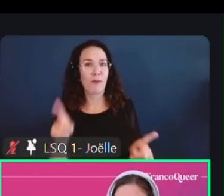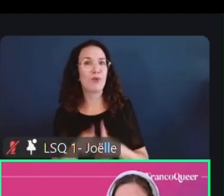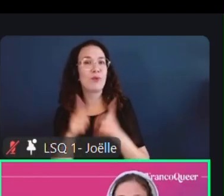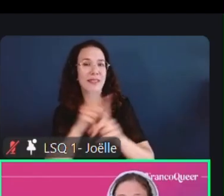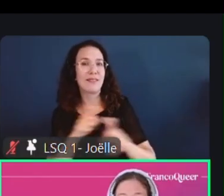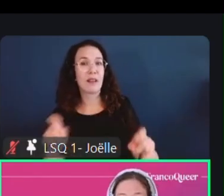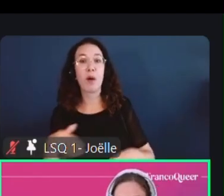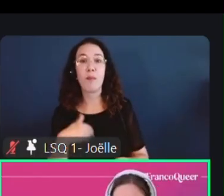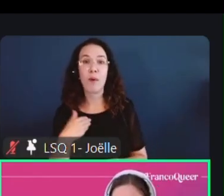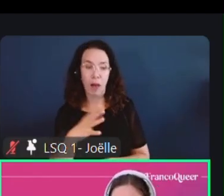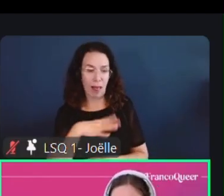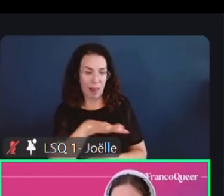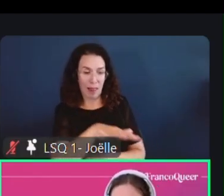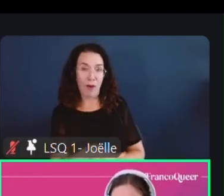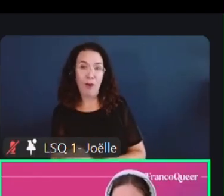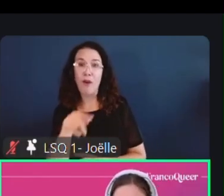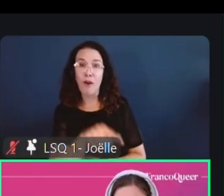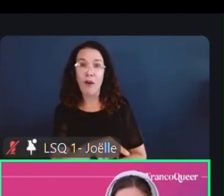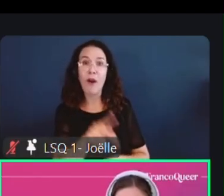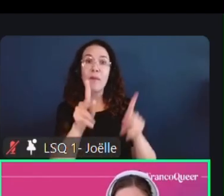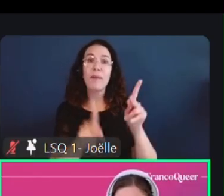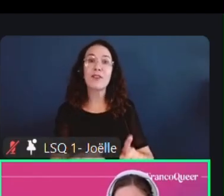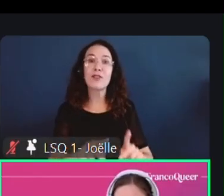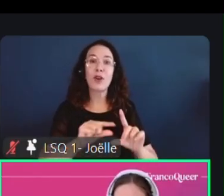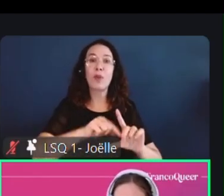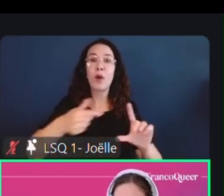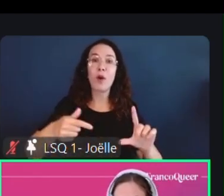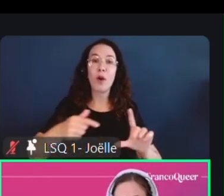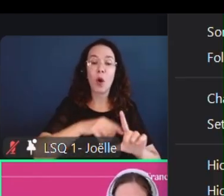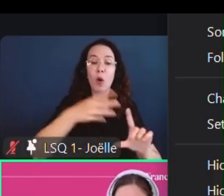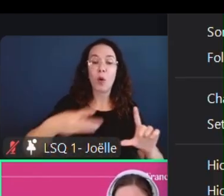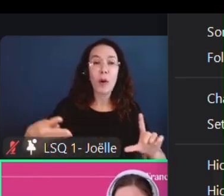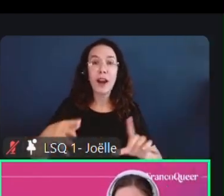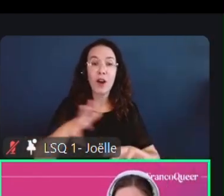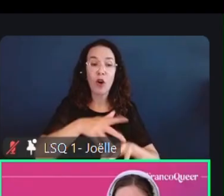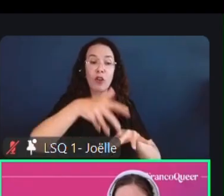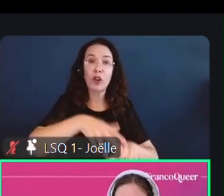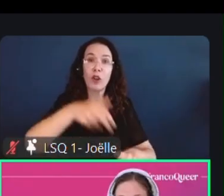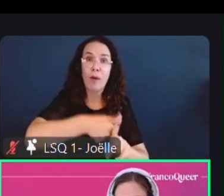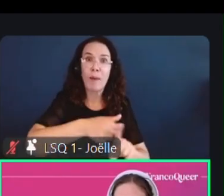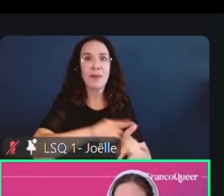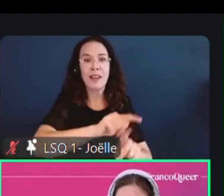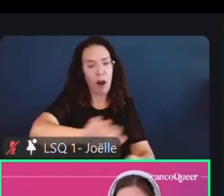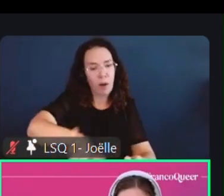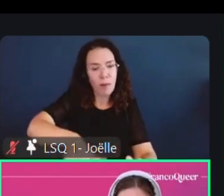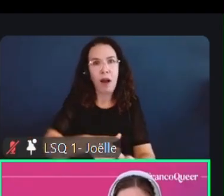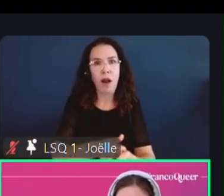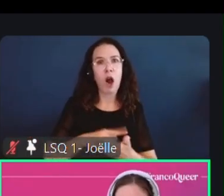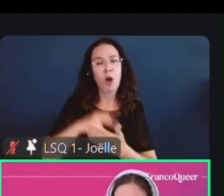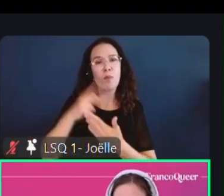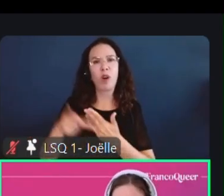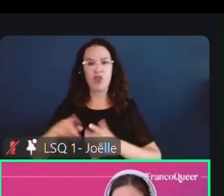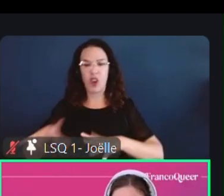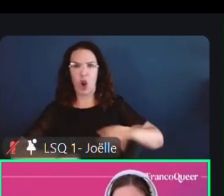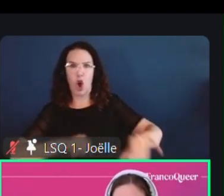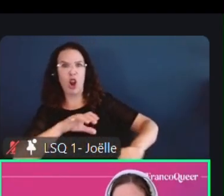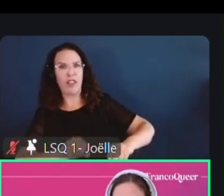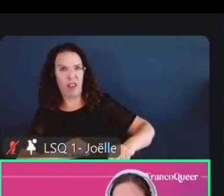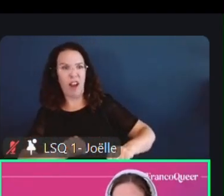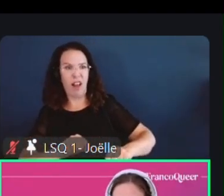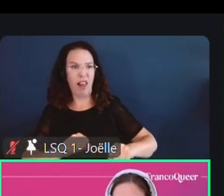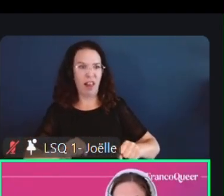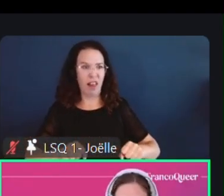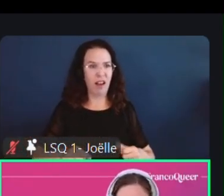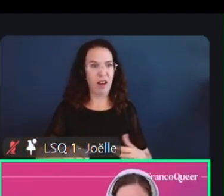Parce que par leur existence même, les personnes queer autochtones représentaient une alternative au projet colonial qui est